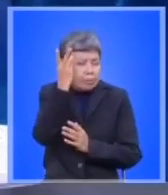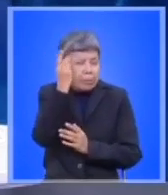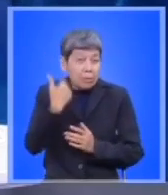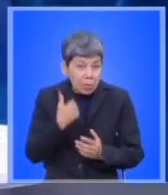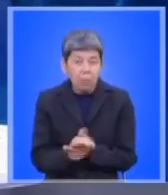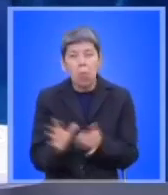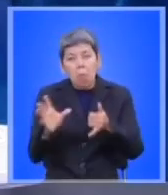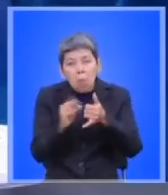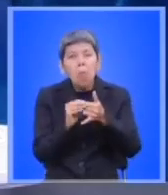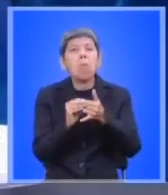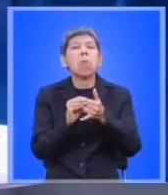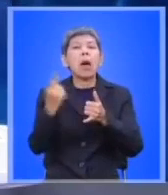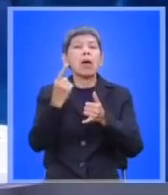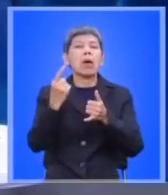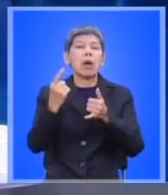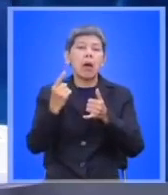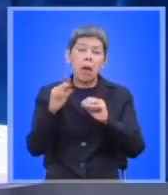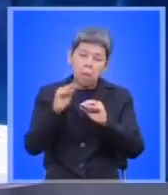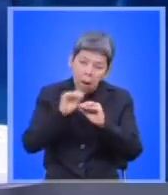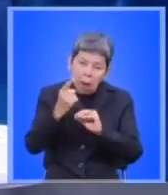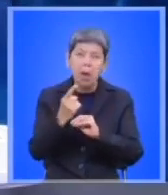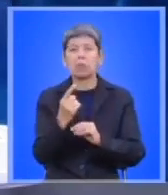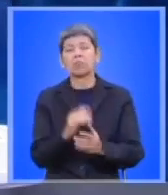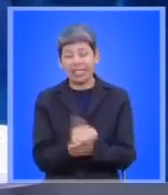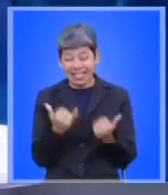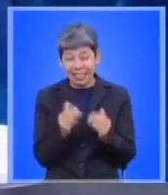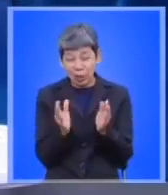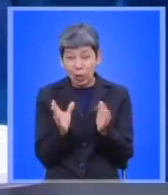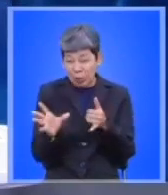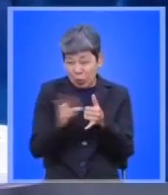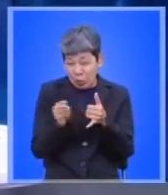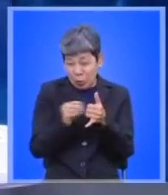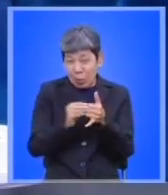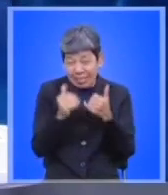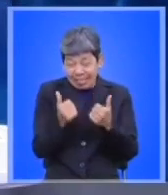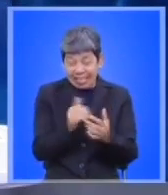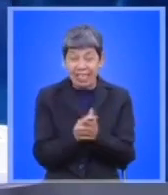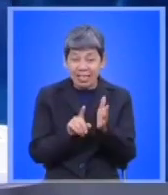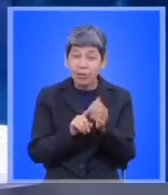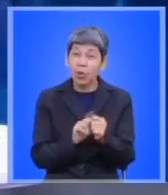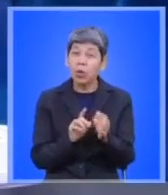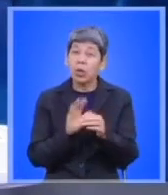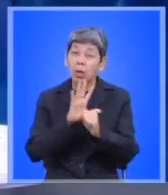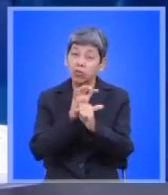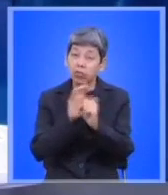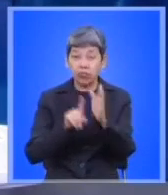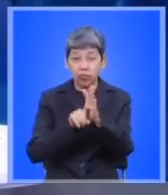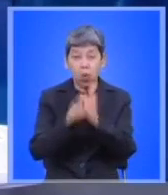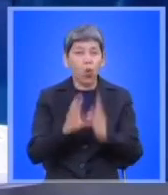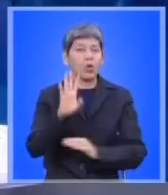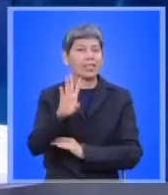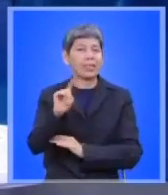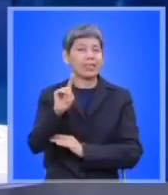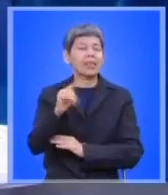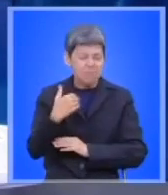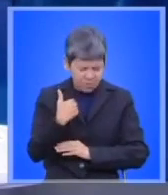ามีผู้ติดเชื้อเพิ่มขึ้นอีก1รายในไทยแล้วนะครับทำให้ตัวเลขผู้ป่วยสะสมจากไวรัสโควิด -19 อยู่ที่41ราย